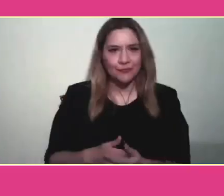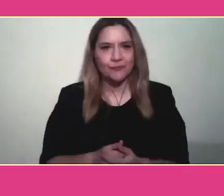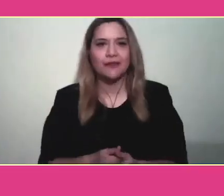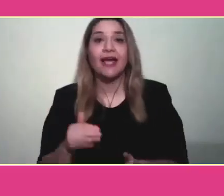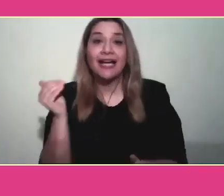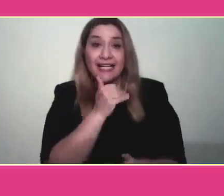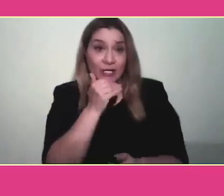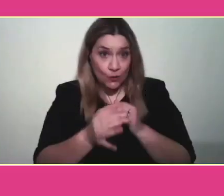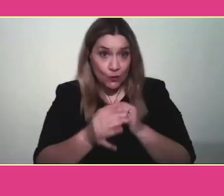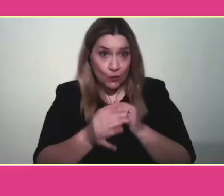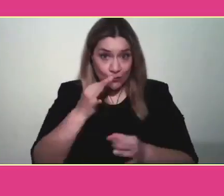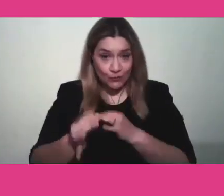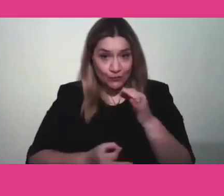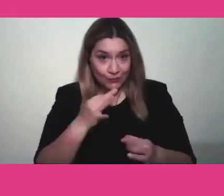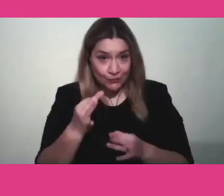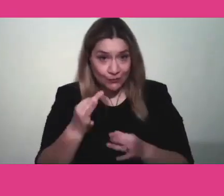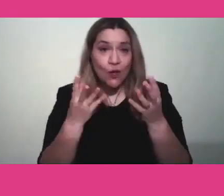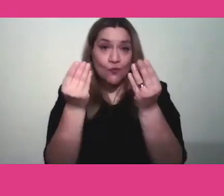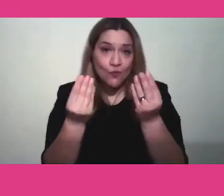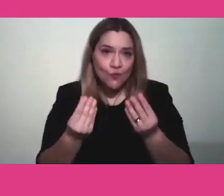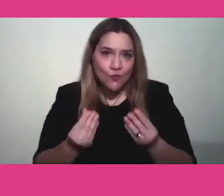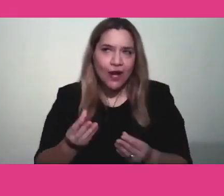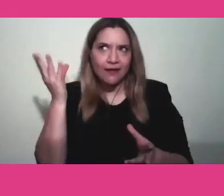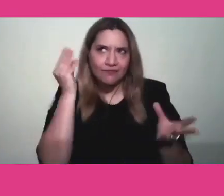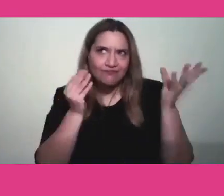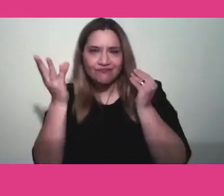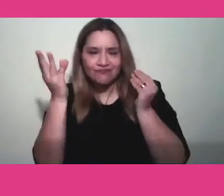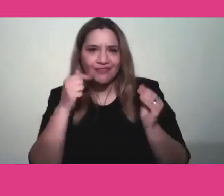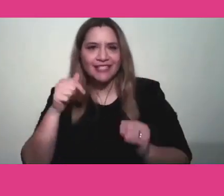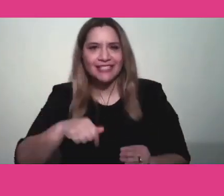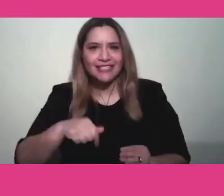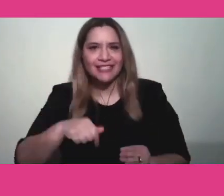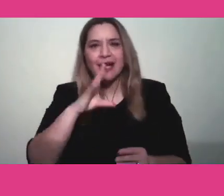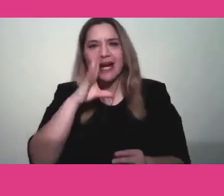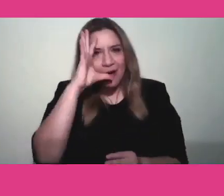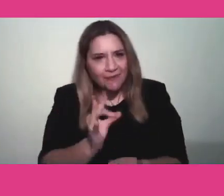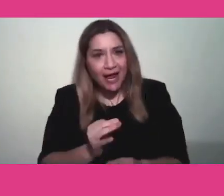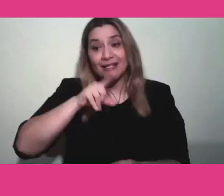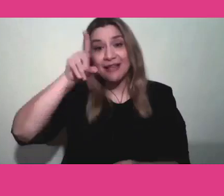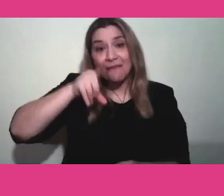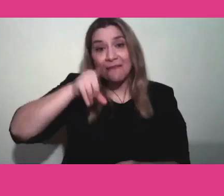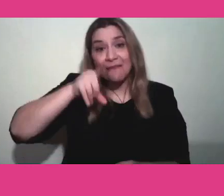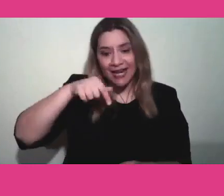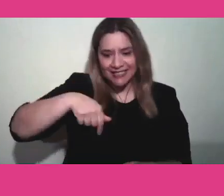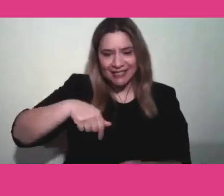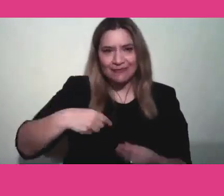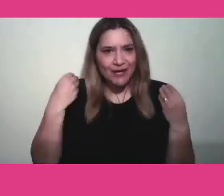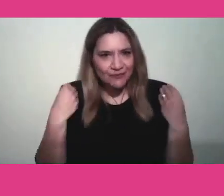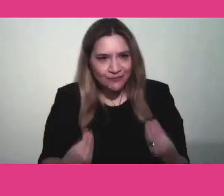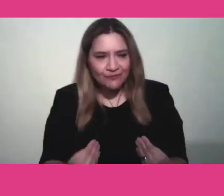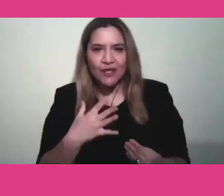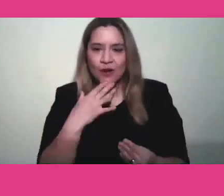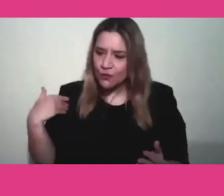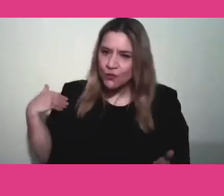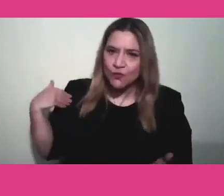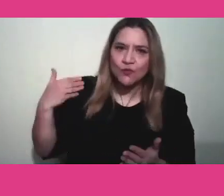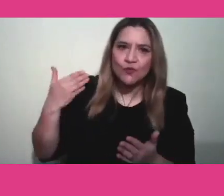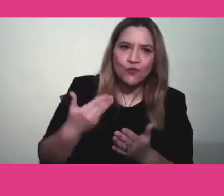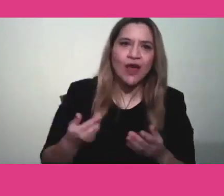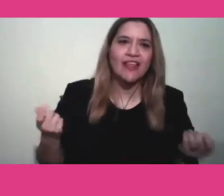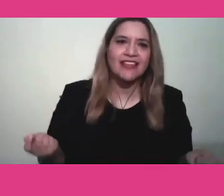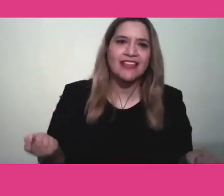γιατί έχουμε πολλά να ακούσουμε σήμερα. Είναι μια πολύ ωραία μέρα έτσι, που κλείνει μια πολύ όμορφη